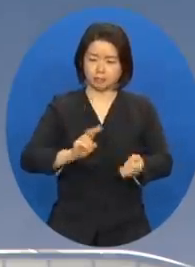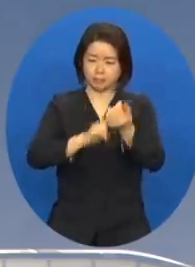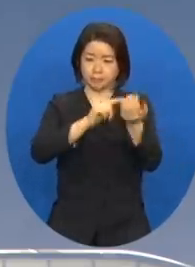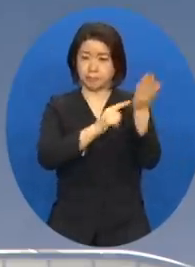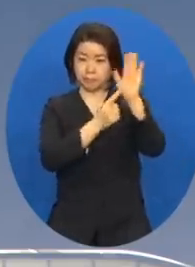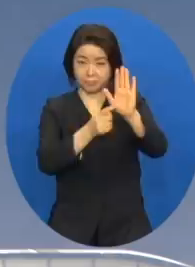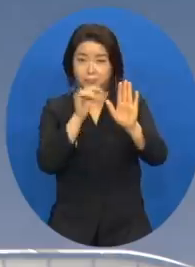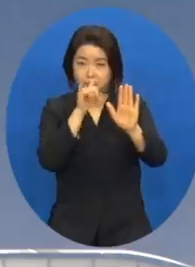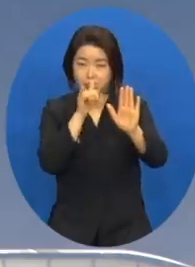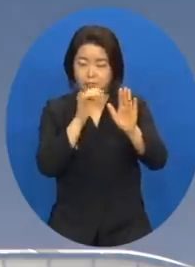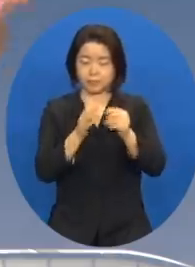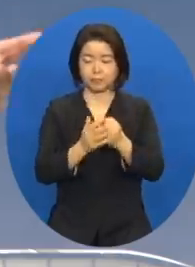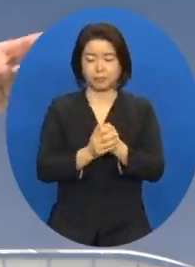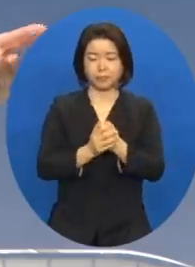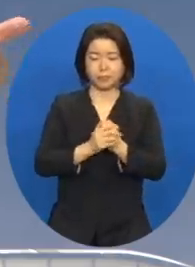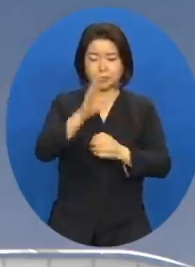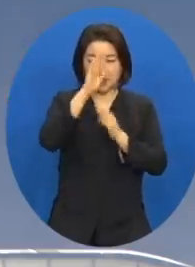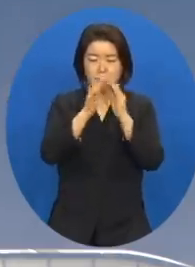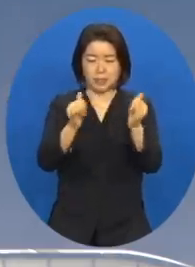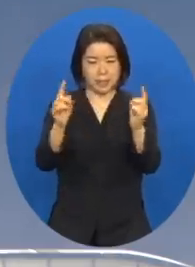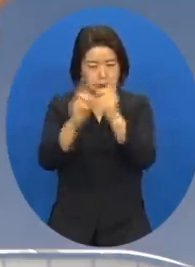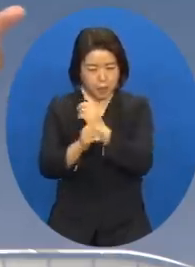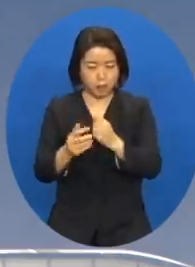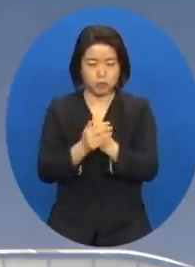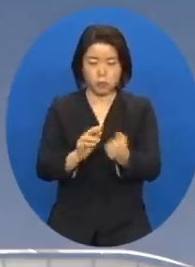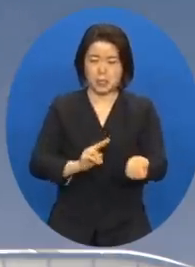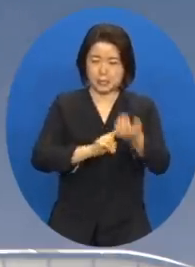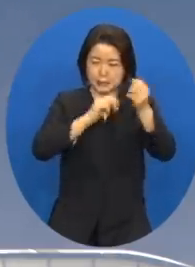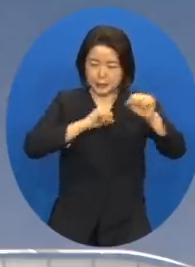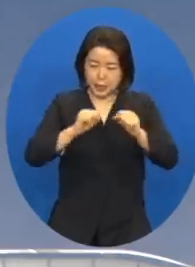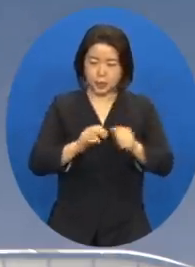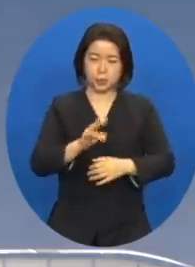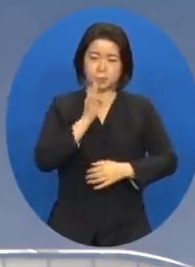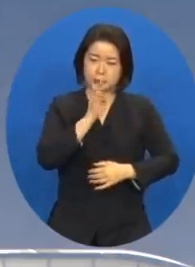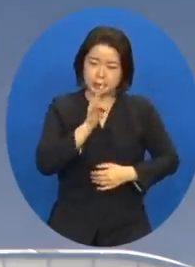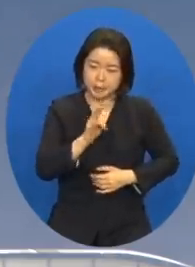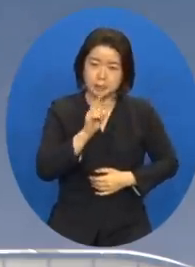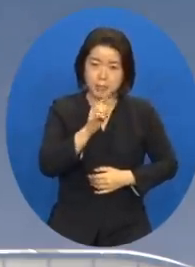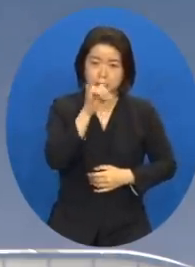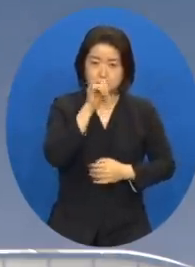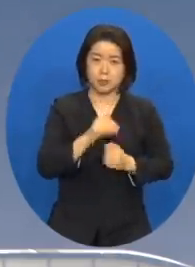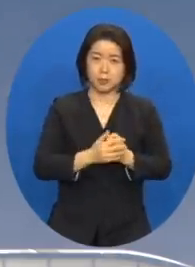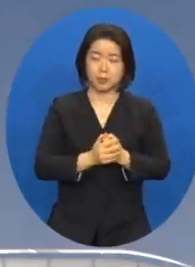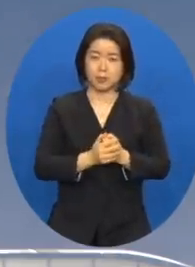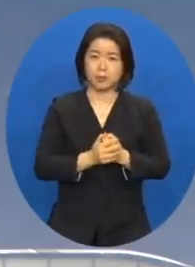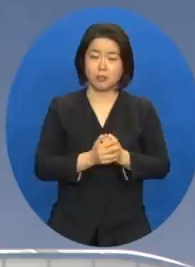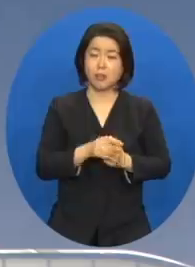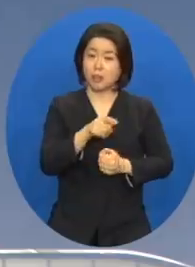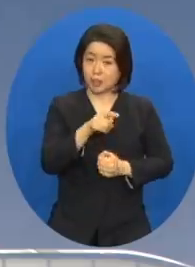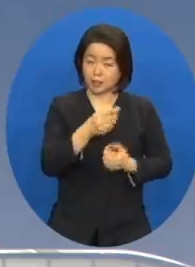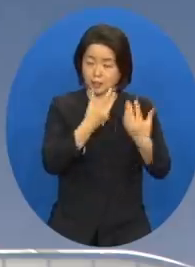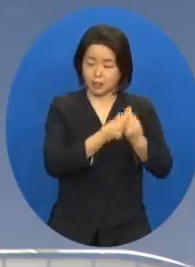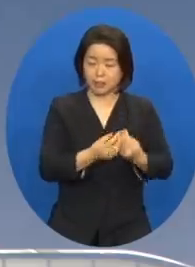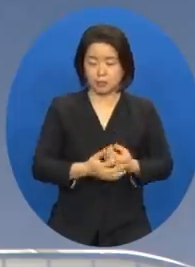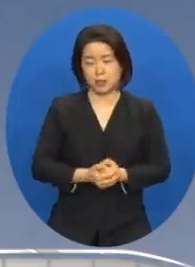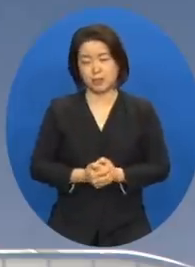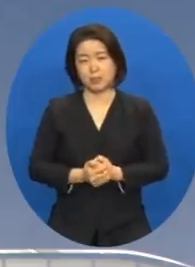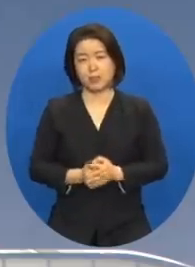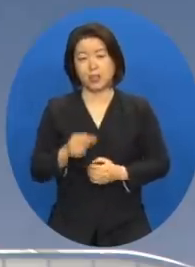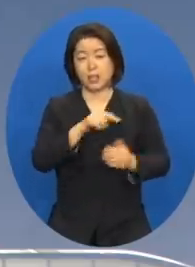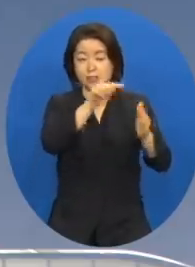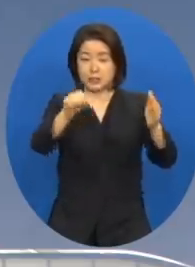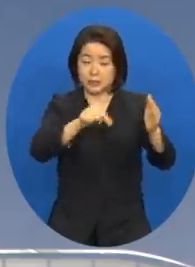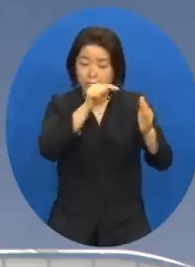합시다. 뭐 병든 자를 고치기도 하고 기적을 행하고 예언도 하고 했다고 합시다. 그런데 그